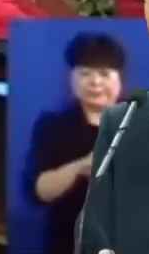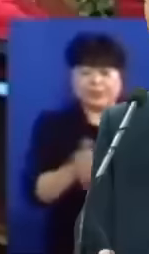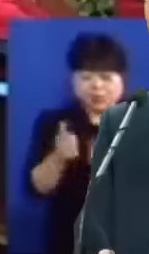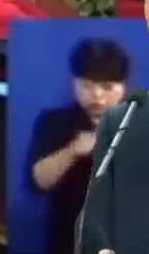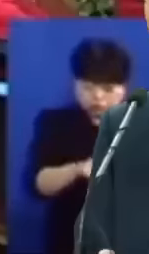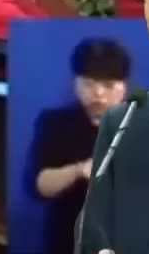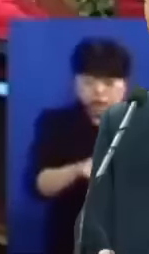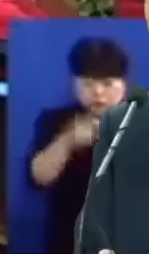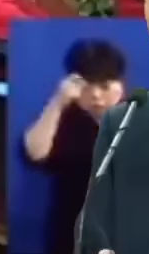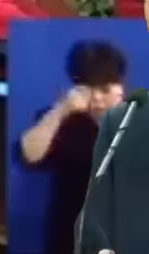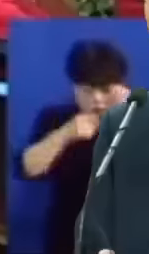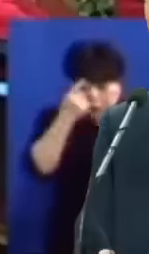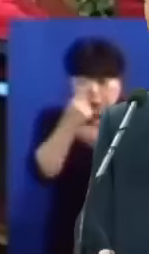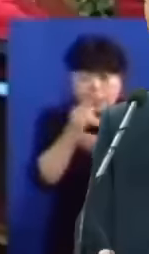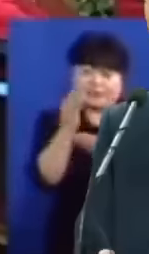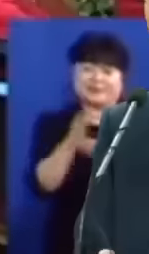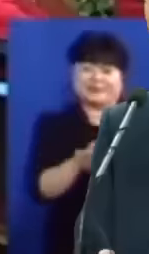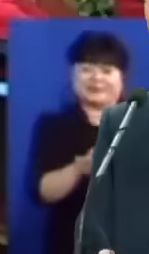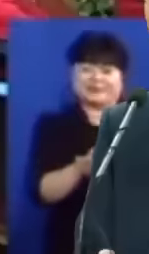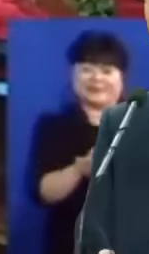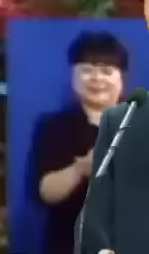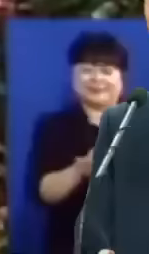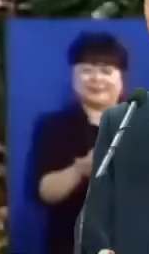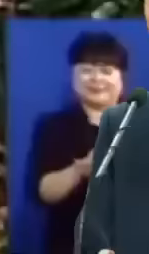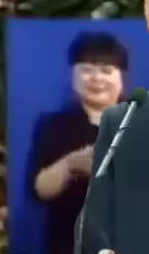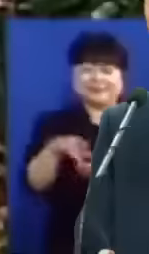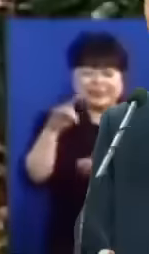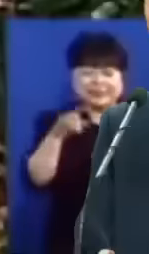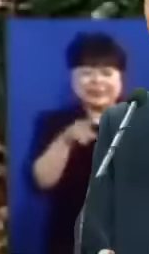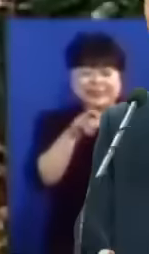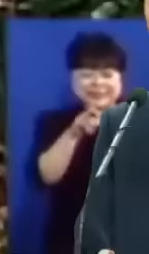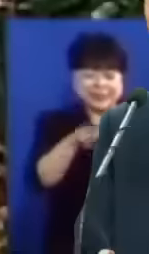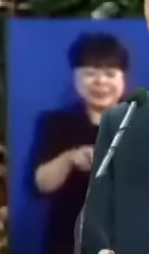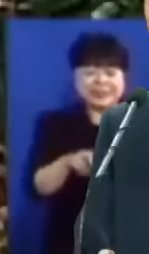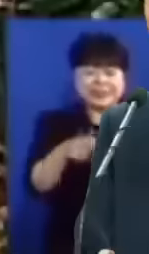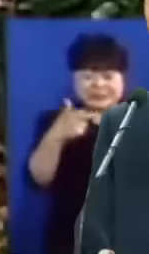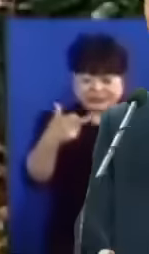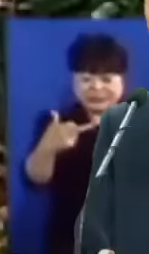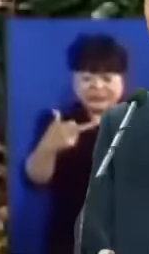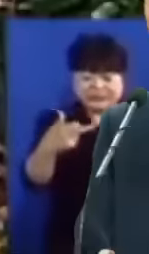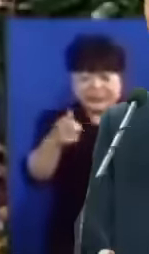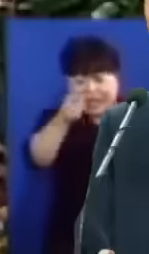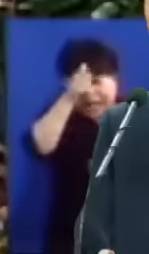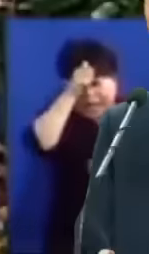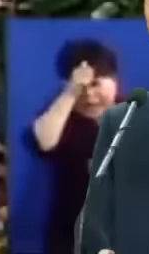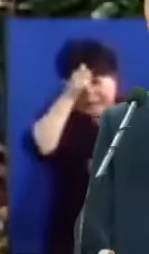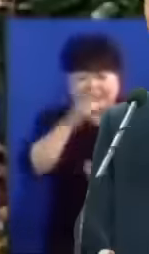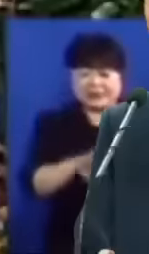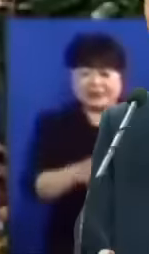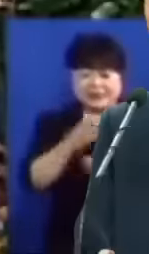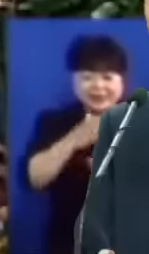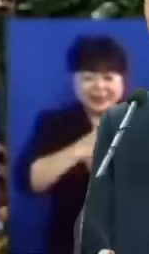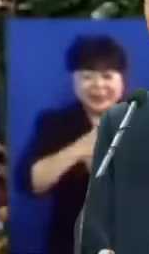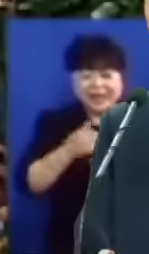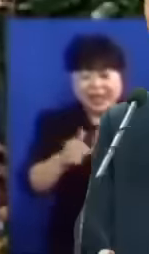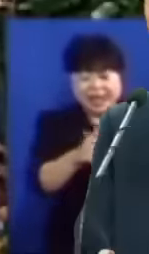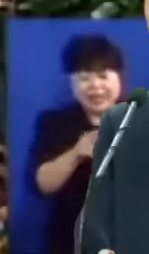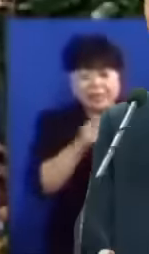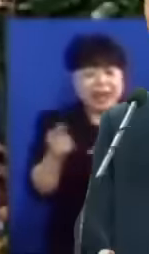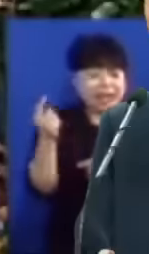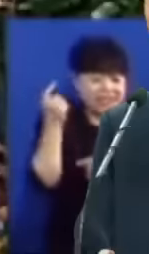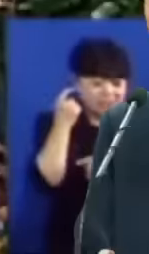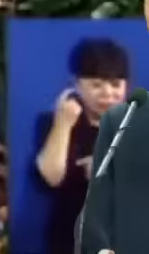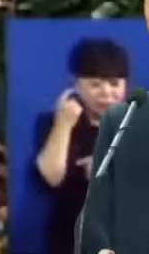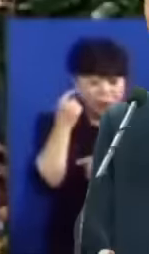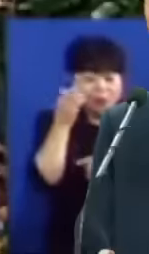죽어야 되는 비극이 있게 된 것입니다. 창세기 3장 17절로 19절에 아담에게 이르시되 내가 내 아내의 말을